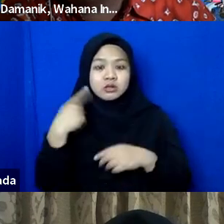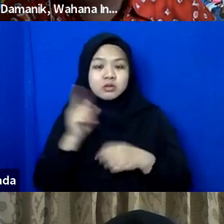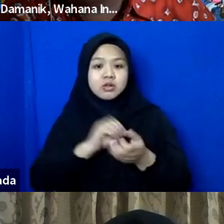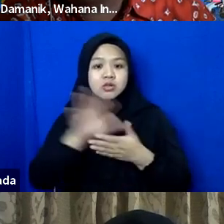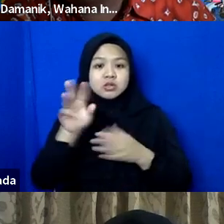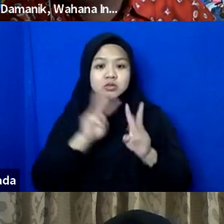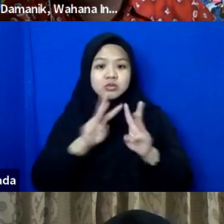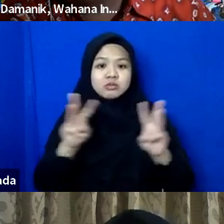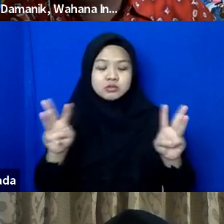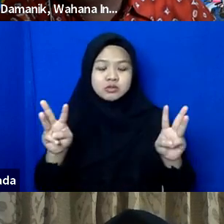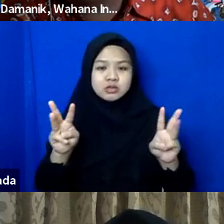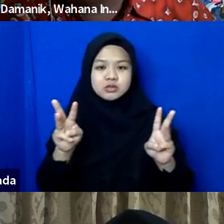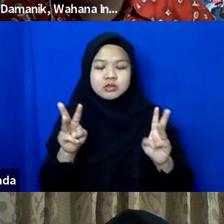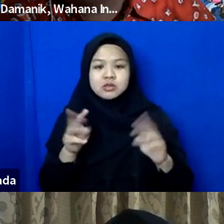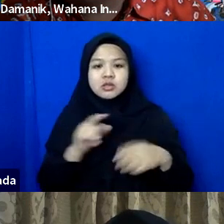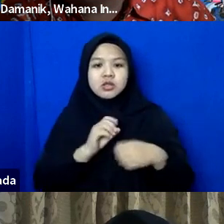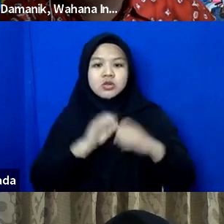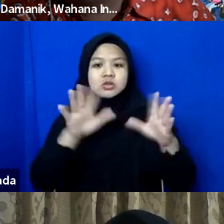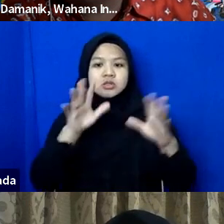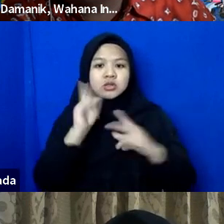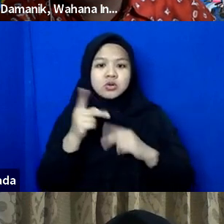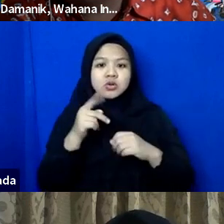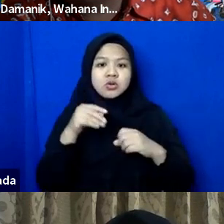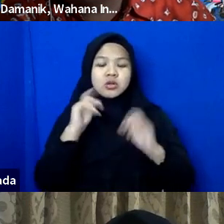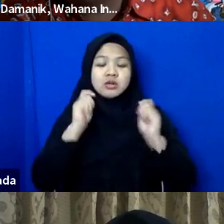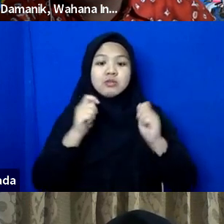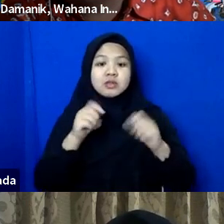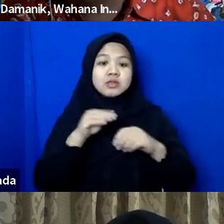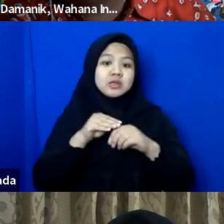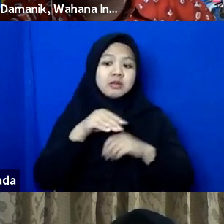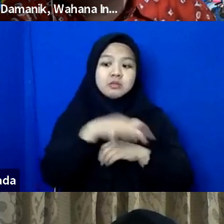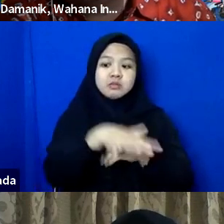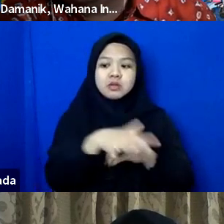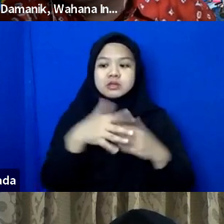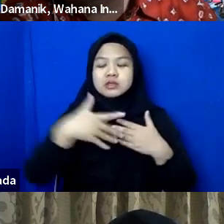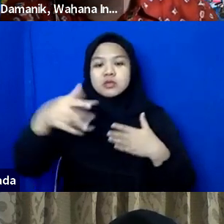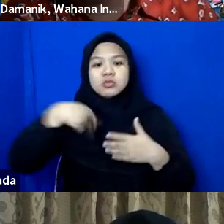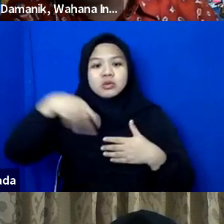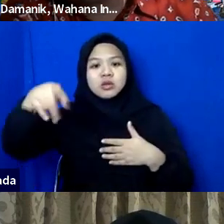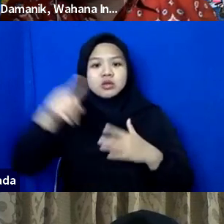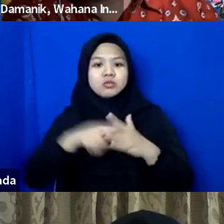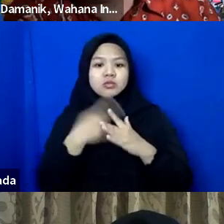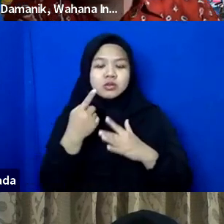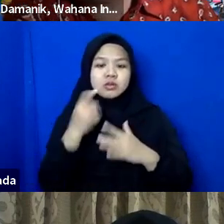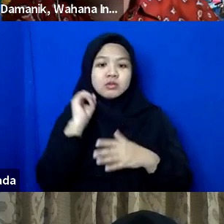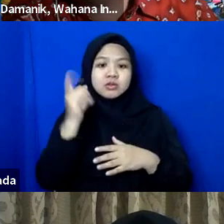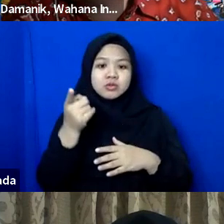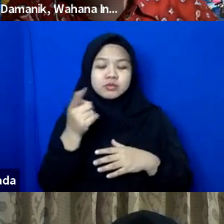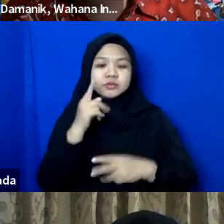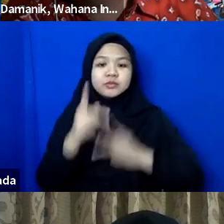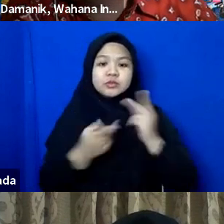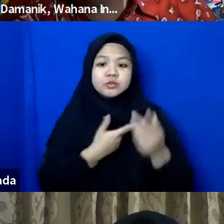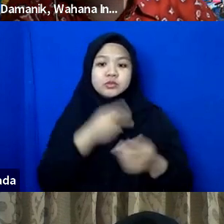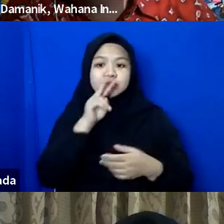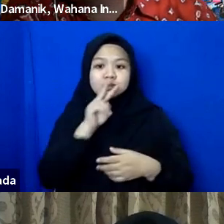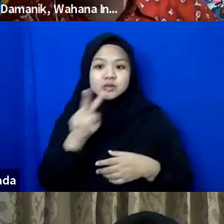launching website sekaligus launching bahwa kampanye dampak apa sih Jauh kumelangkah dimulai besok ya Jadi kalau misalnya